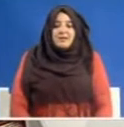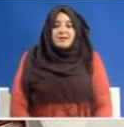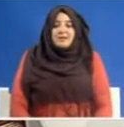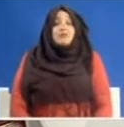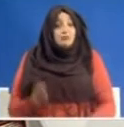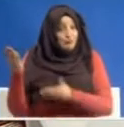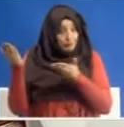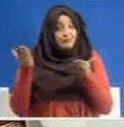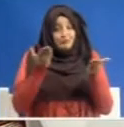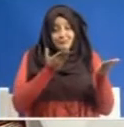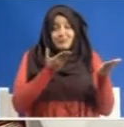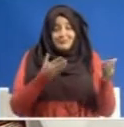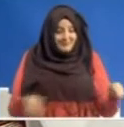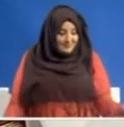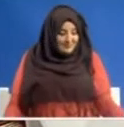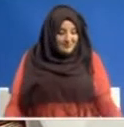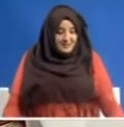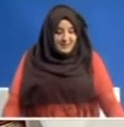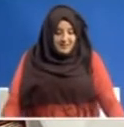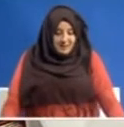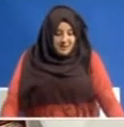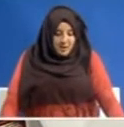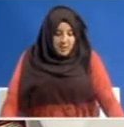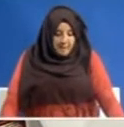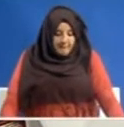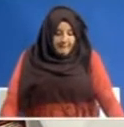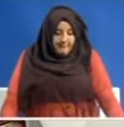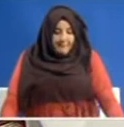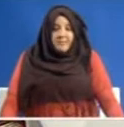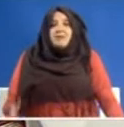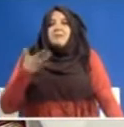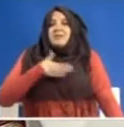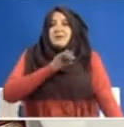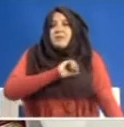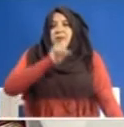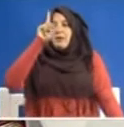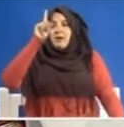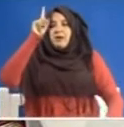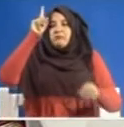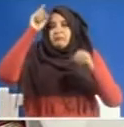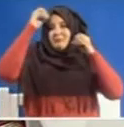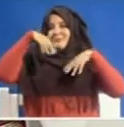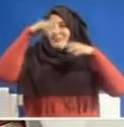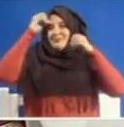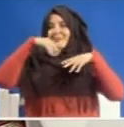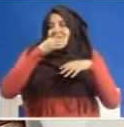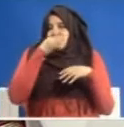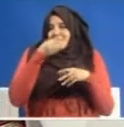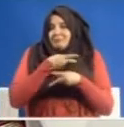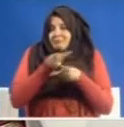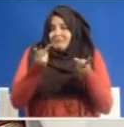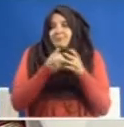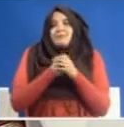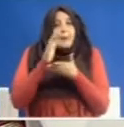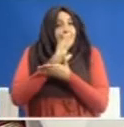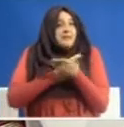تفضلي راكي معنا على المباشر اختي امه الله اساتذتي الكرام السلام عليكم ورحمه الله تعالى وبركاته السلام ورحمه الله